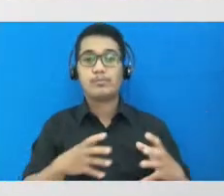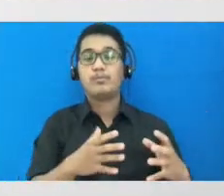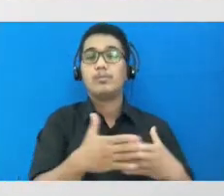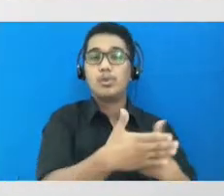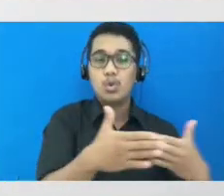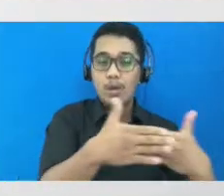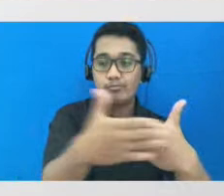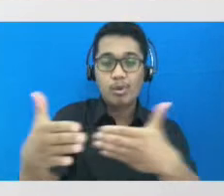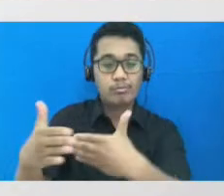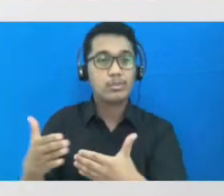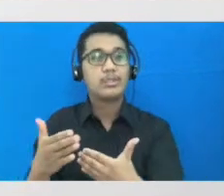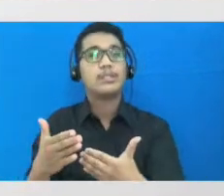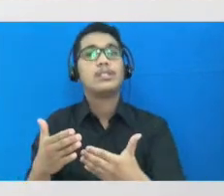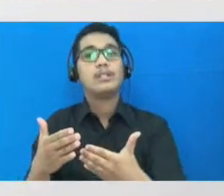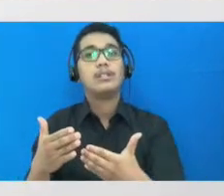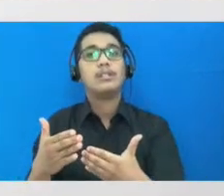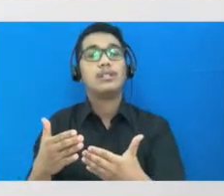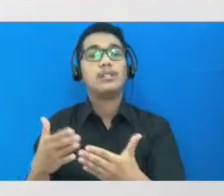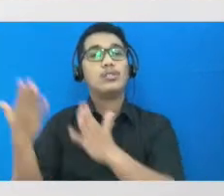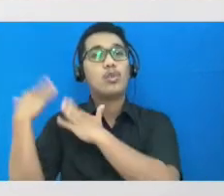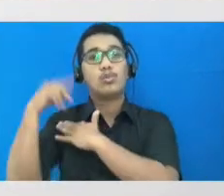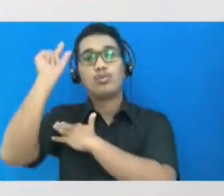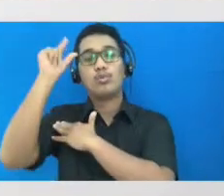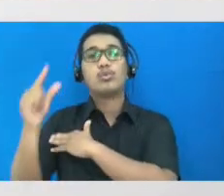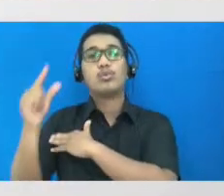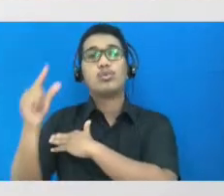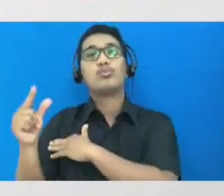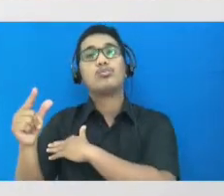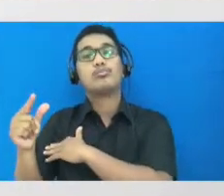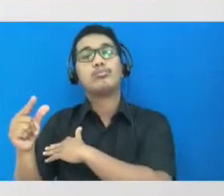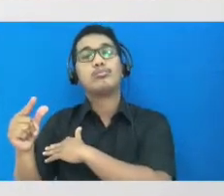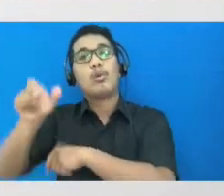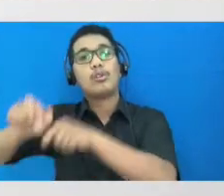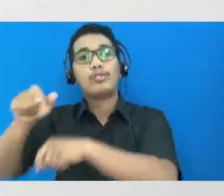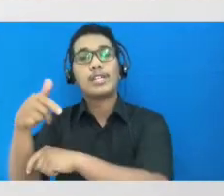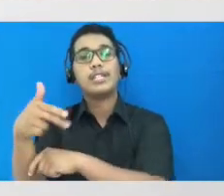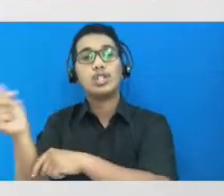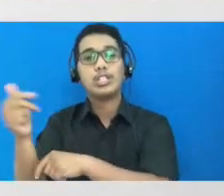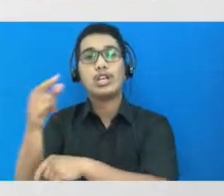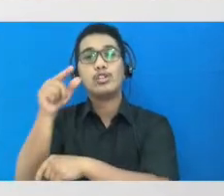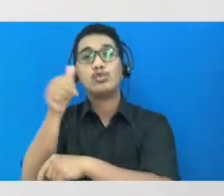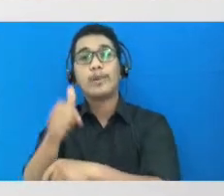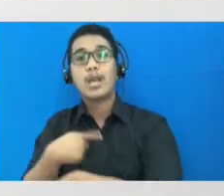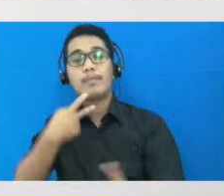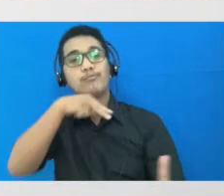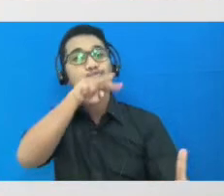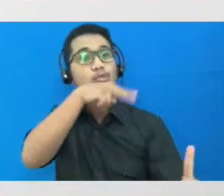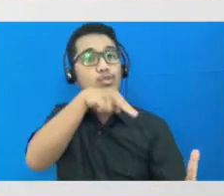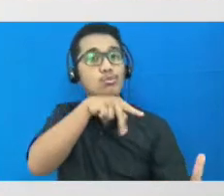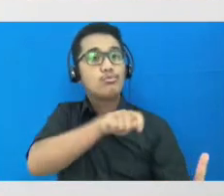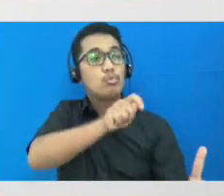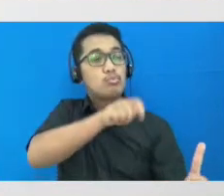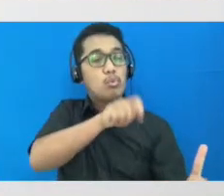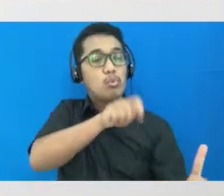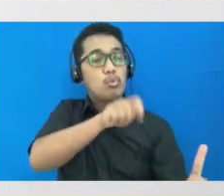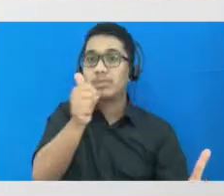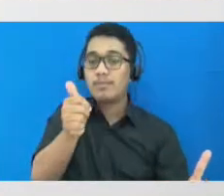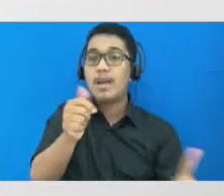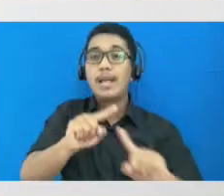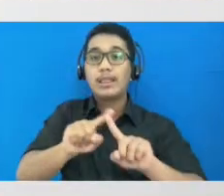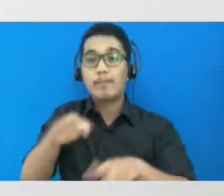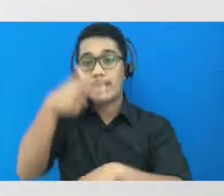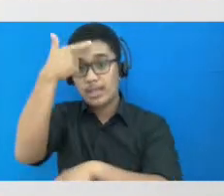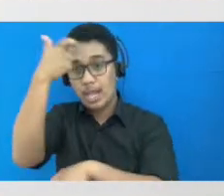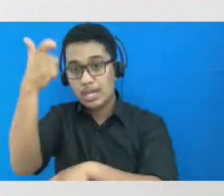bagi otoritas di Indonesia untuk melakukan pengawasan dan penegakan hukum. Tetapi trust yang